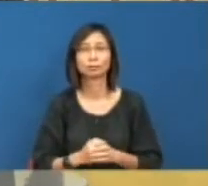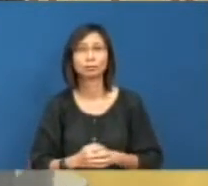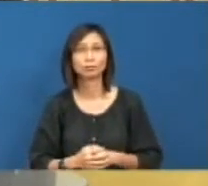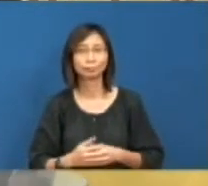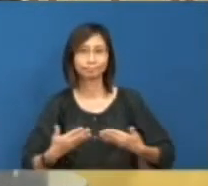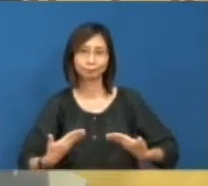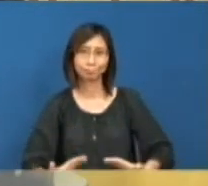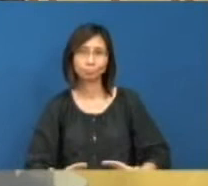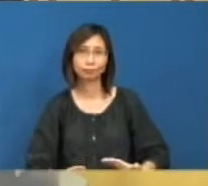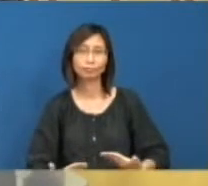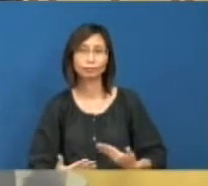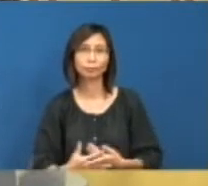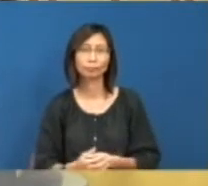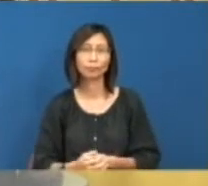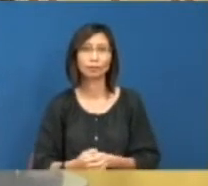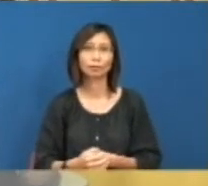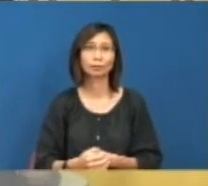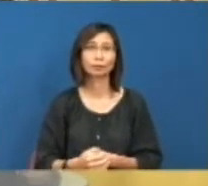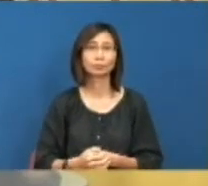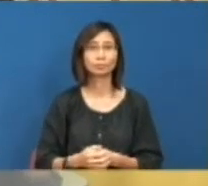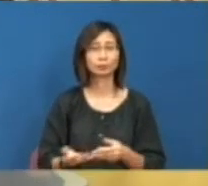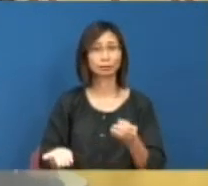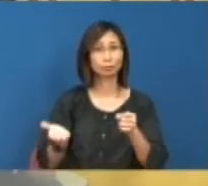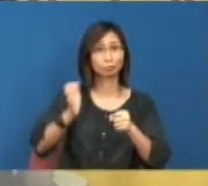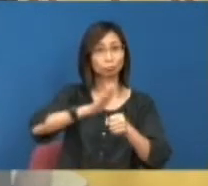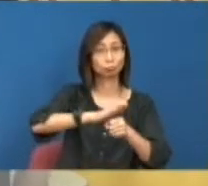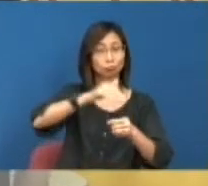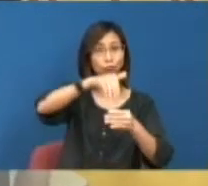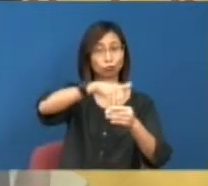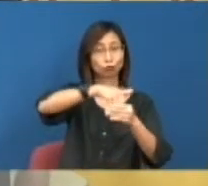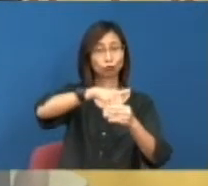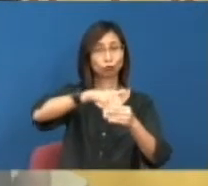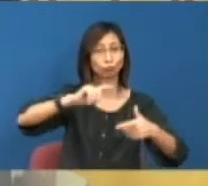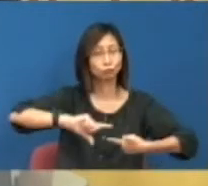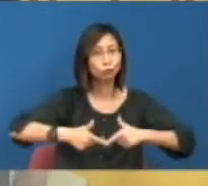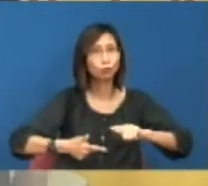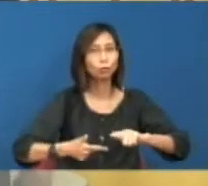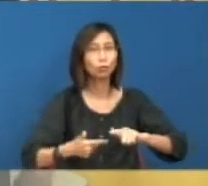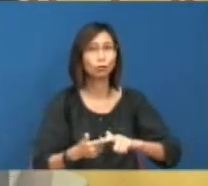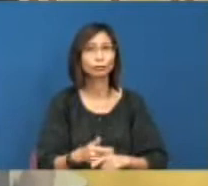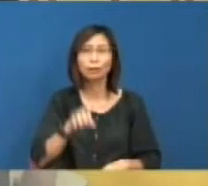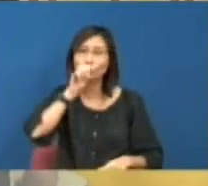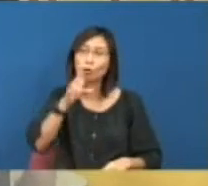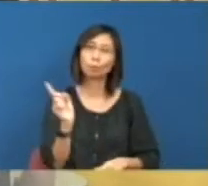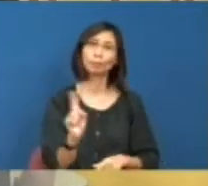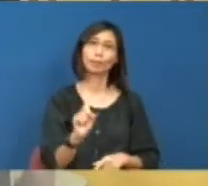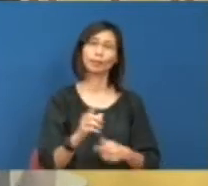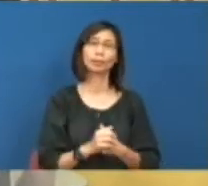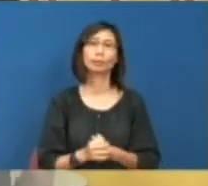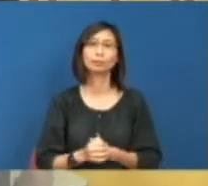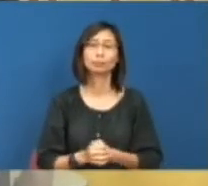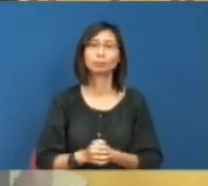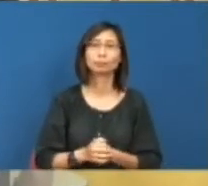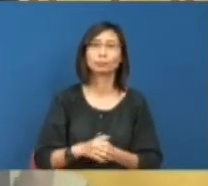而家呢一個所謂替死方案反映咗咩咧？替死方案好明顯係反映咗一